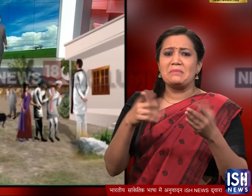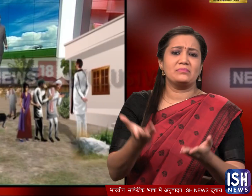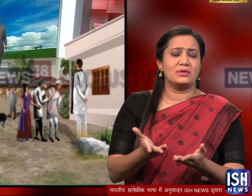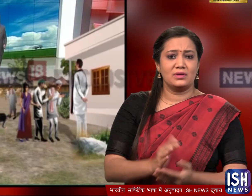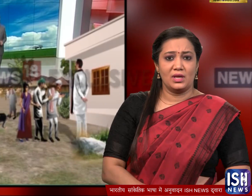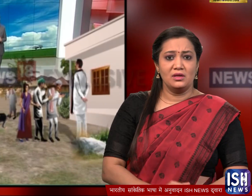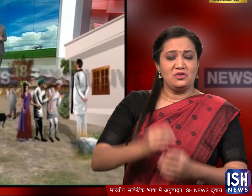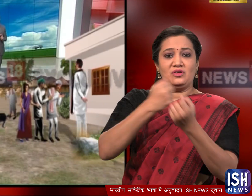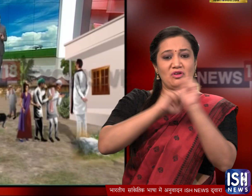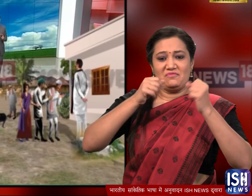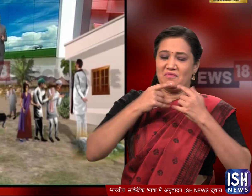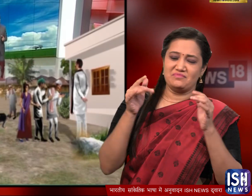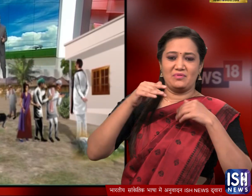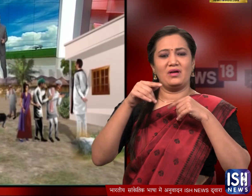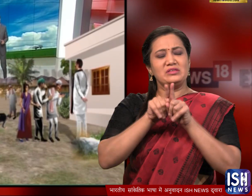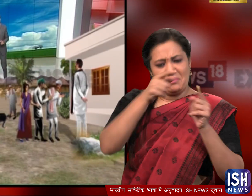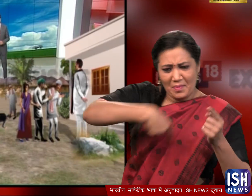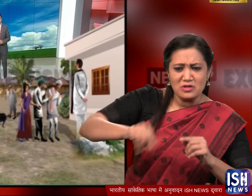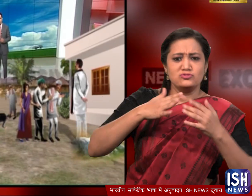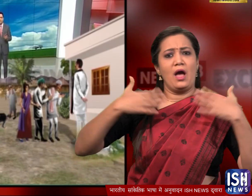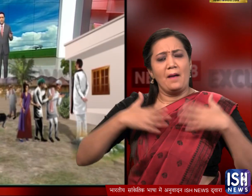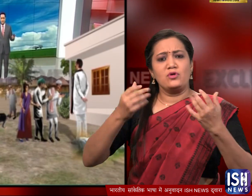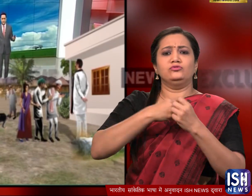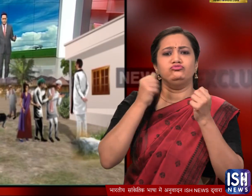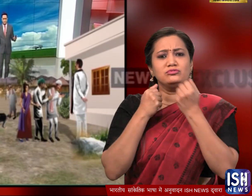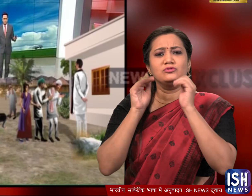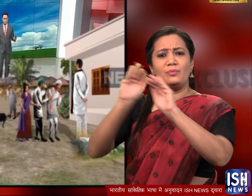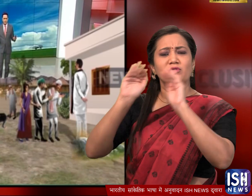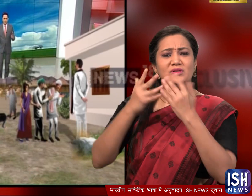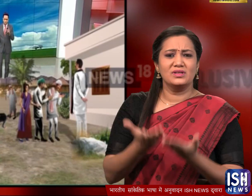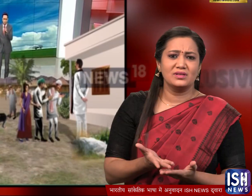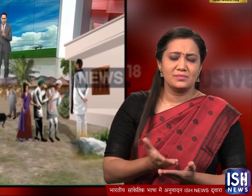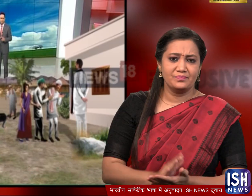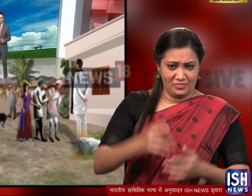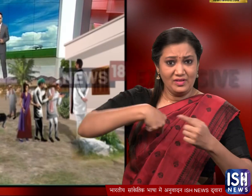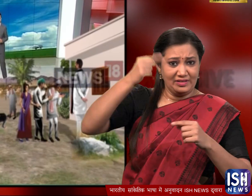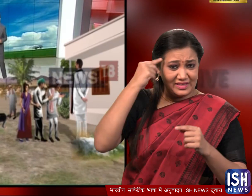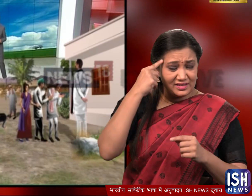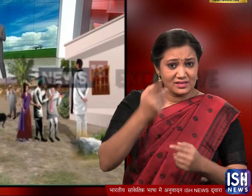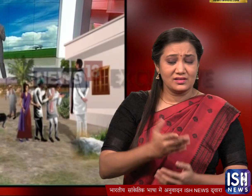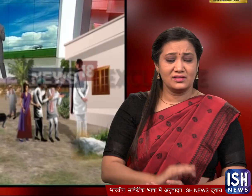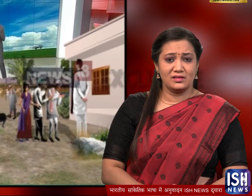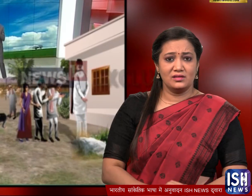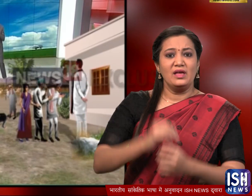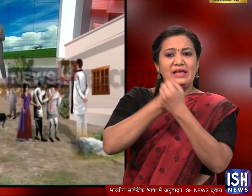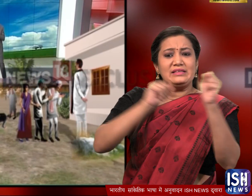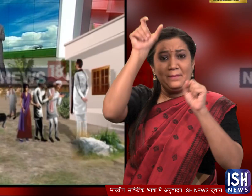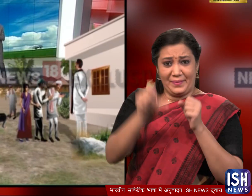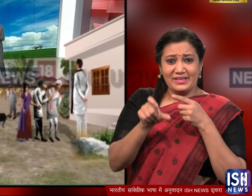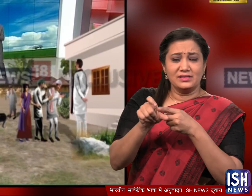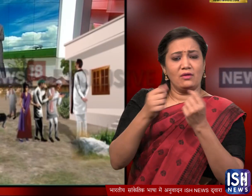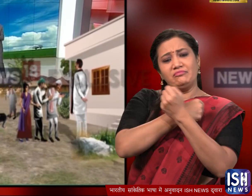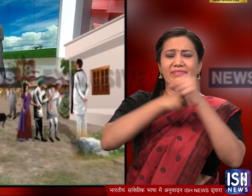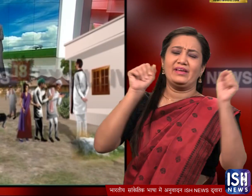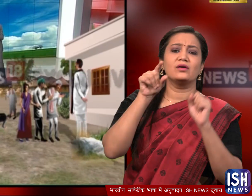सामने है। उनके भी जेल से छूटने पर हमारे आप जैसे लोगों ने ही तो जश्न मनाया था। हमने कभी सोचा कि हम जेल से छूट रहे